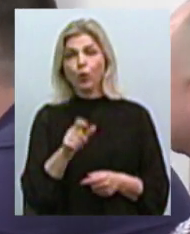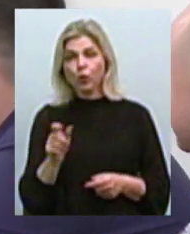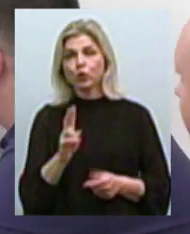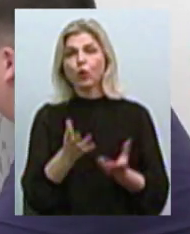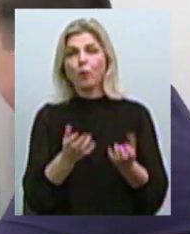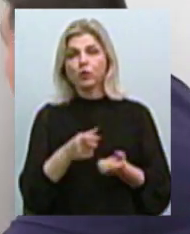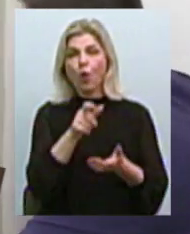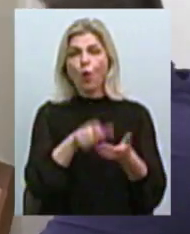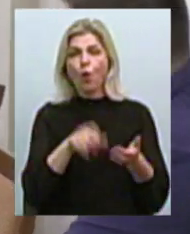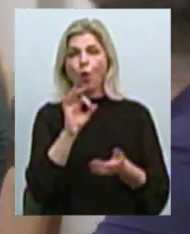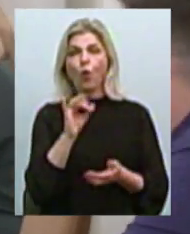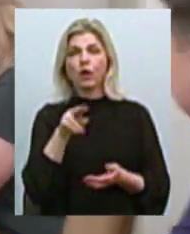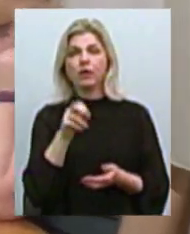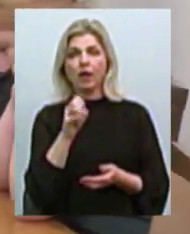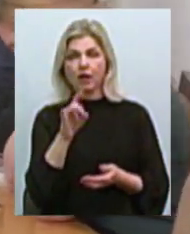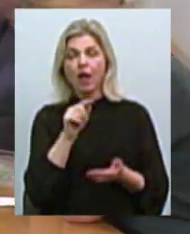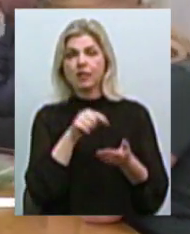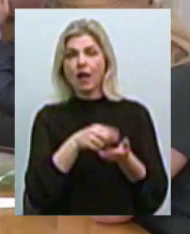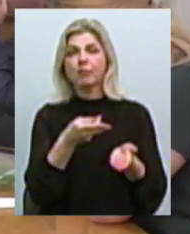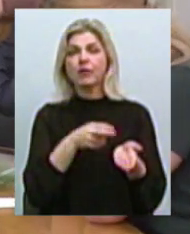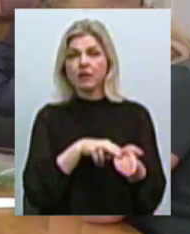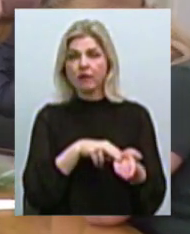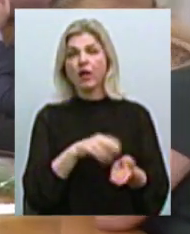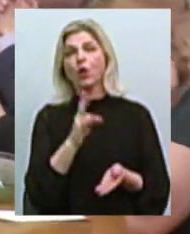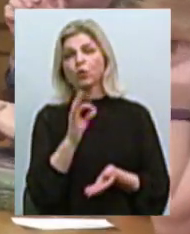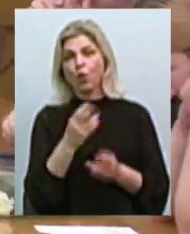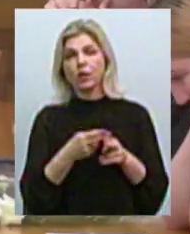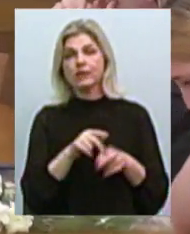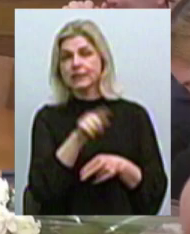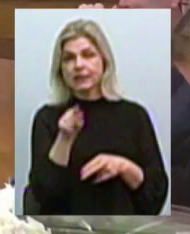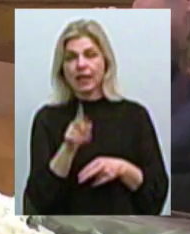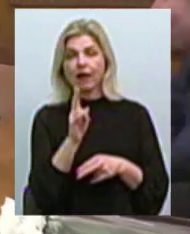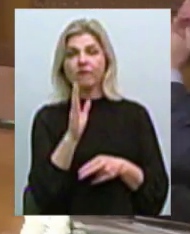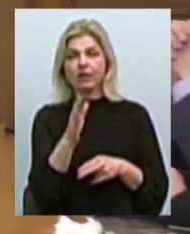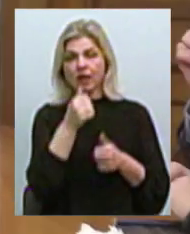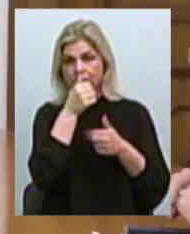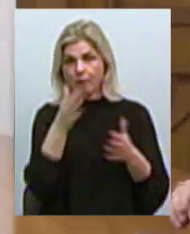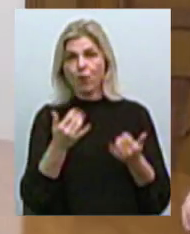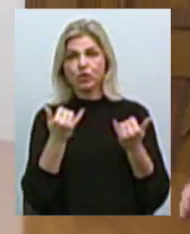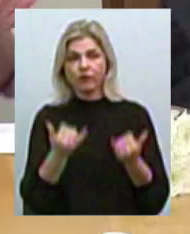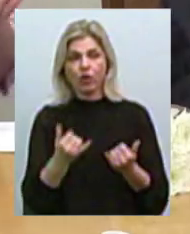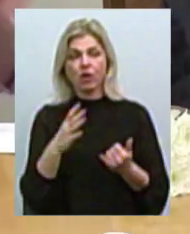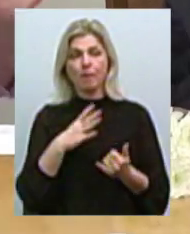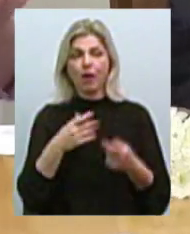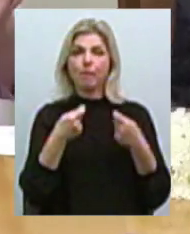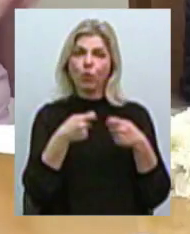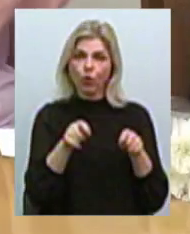службові квартири, вони там зареєструються. Однак ці квартири не можуть на сьогоднішній час бути